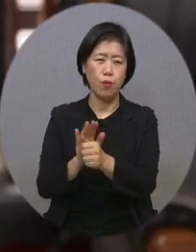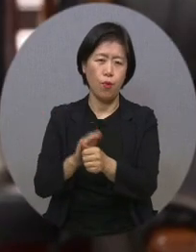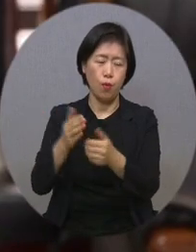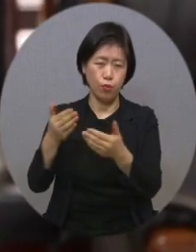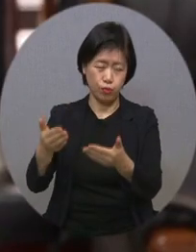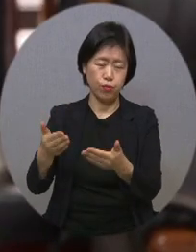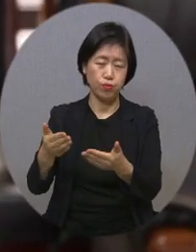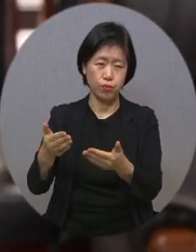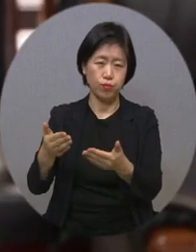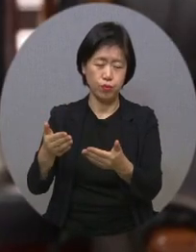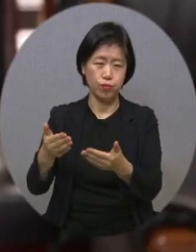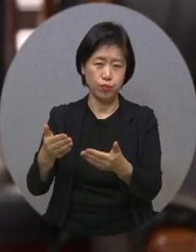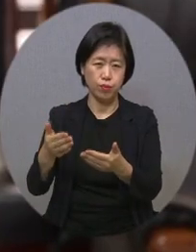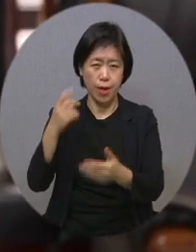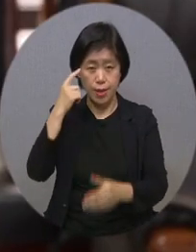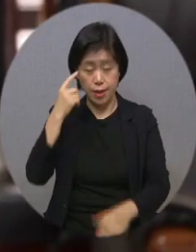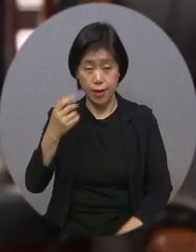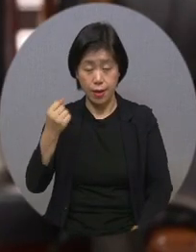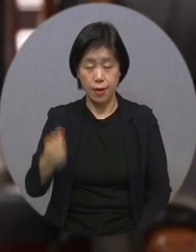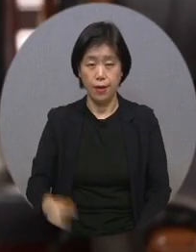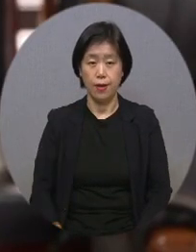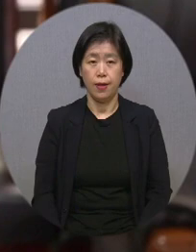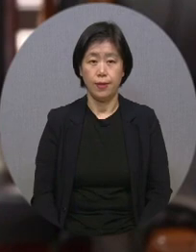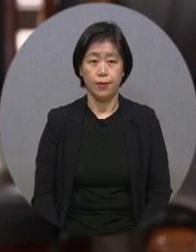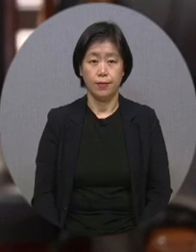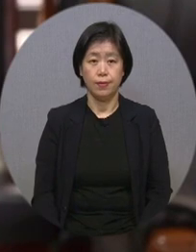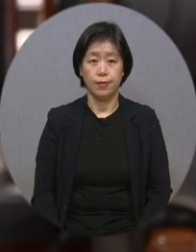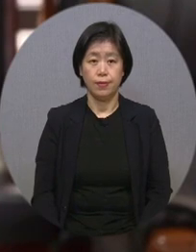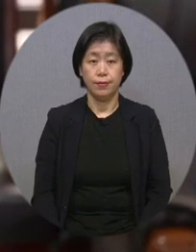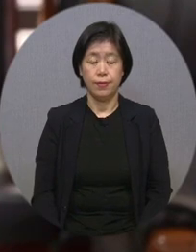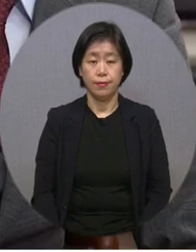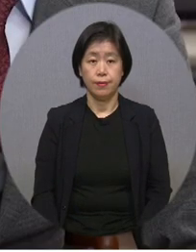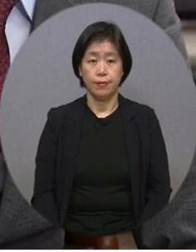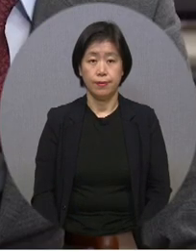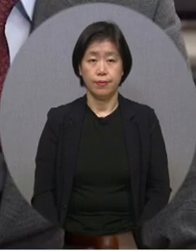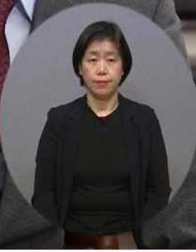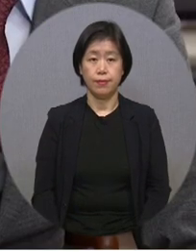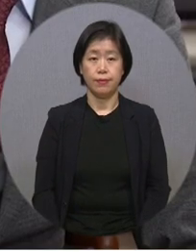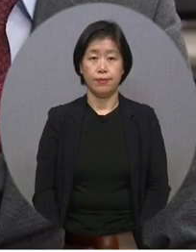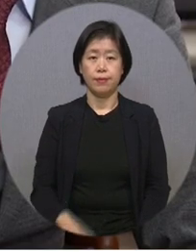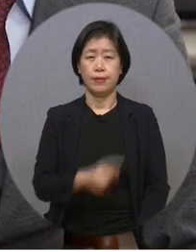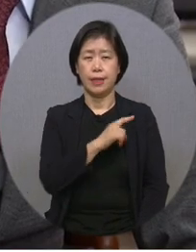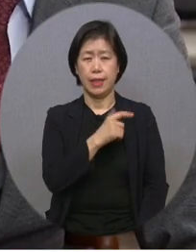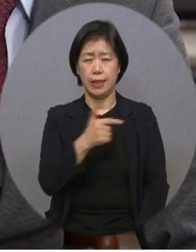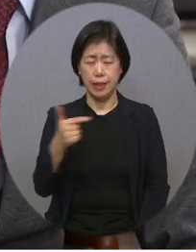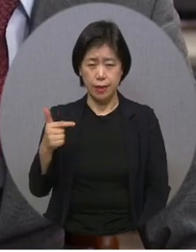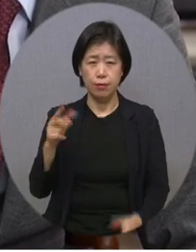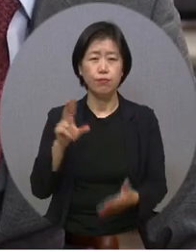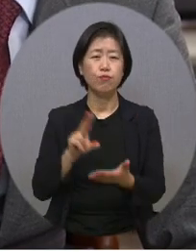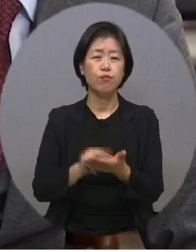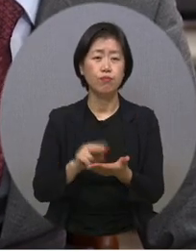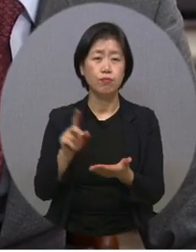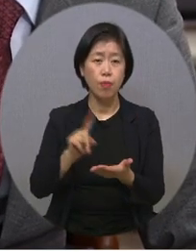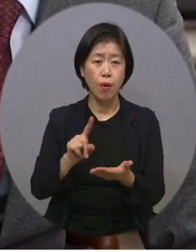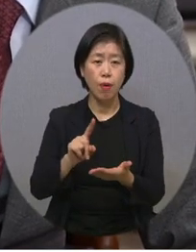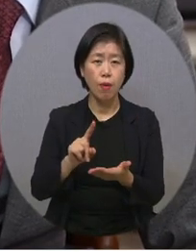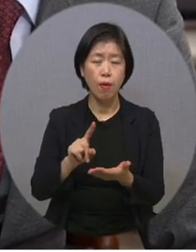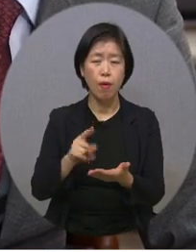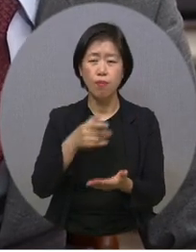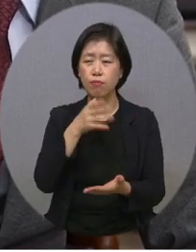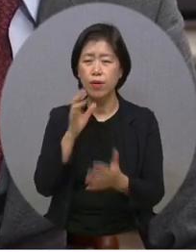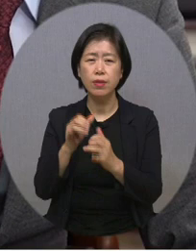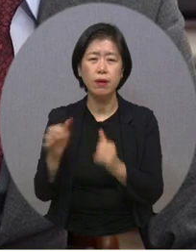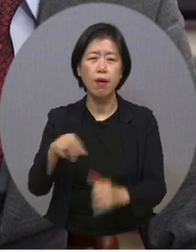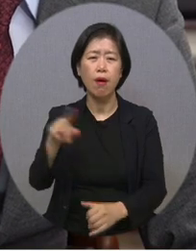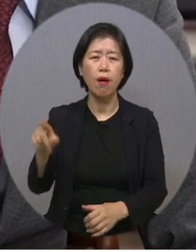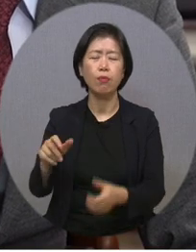그런 분들을 위해서 저희들이 지원을 또 하고 있고 또 가장 큰 문제는 돌아가시거나 후에 그렇죠. 네. 저희들이